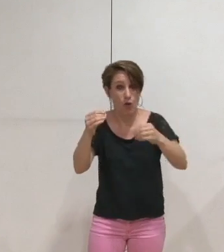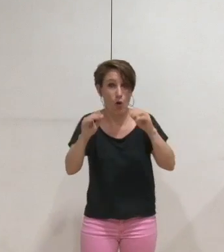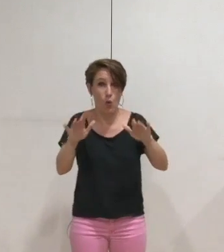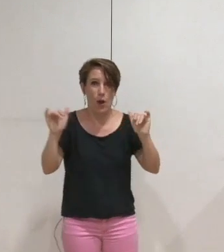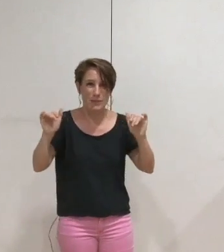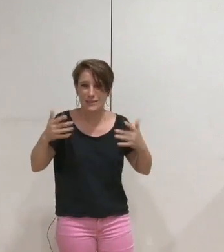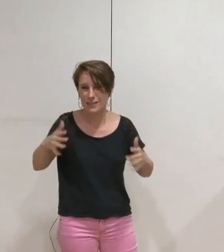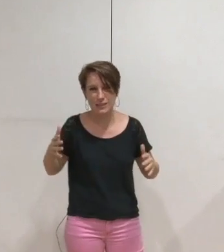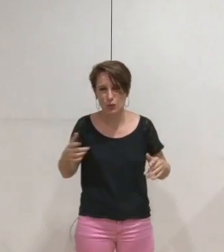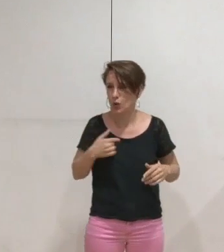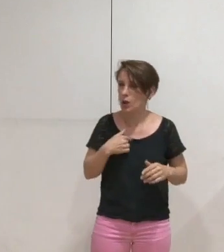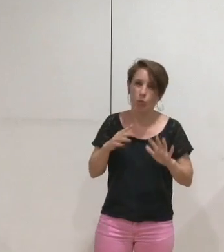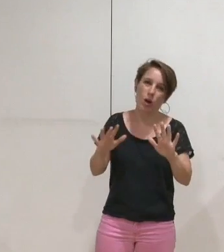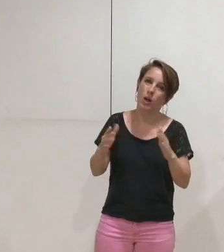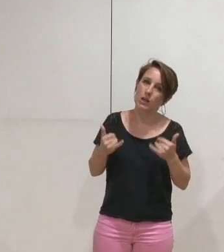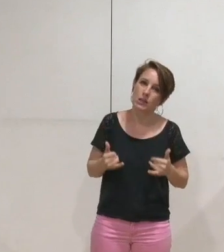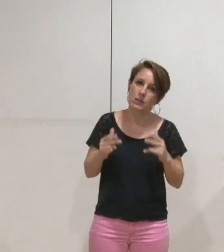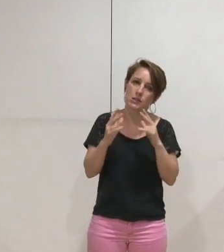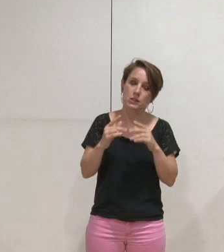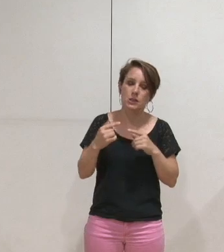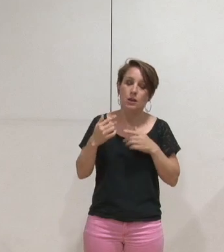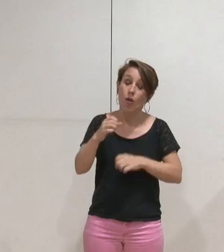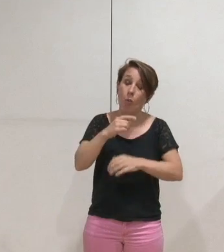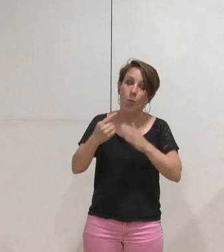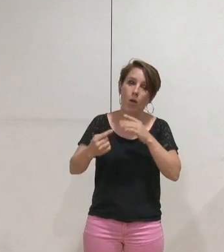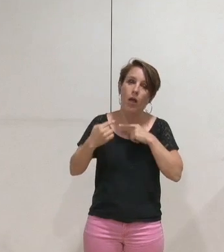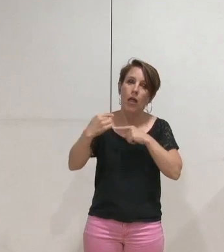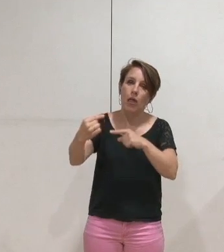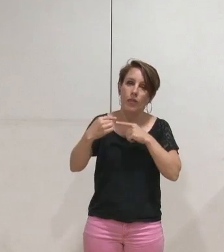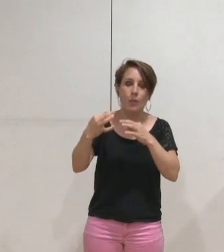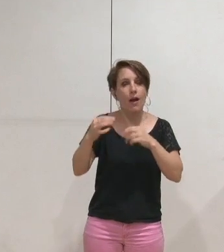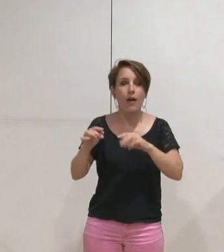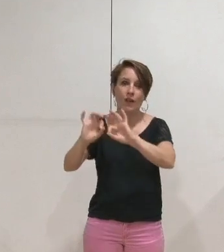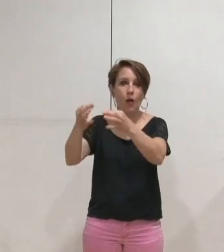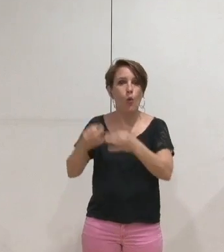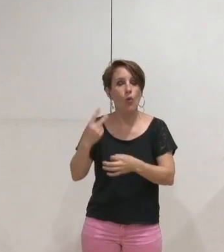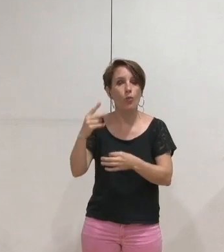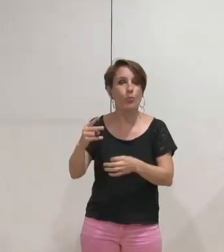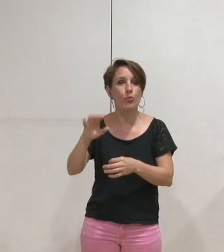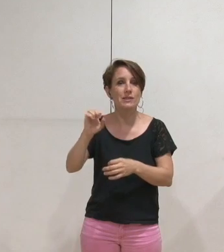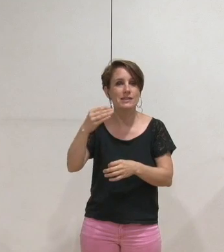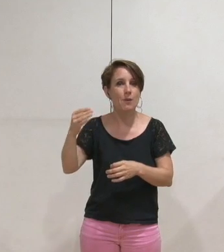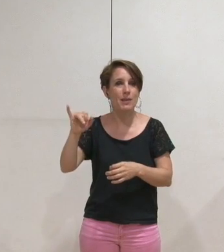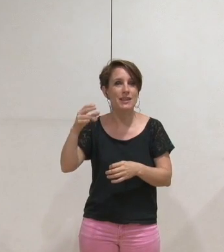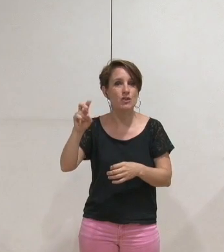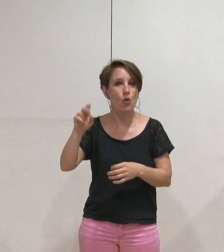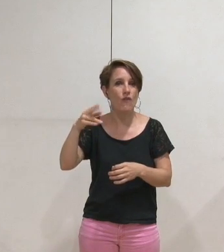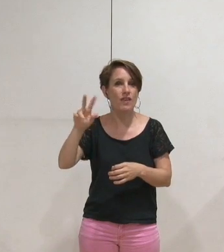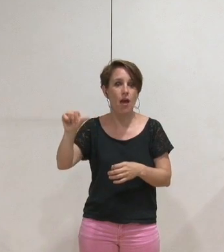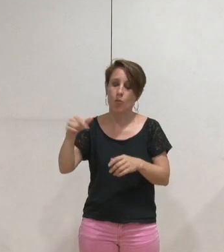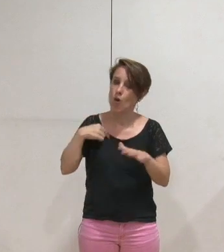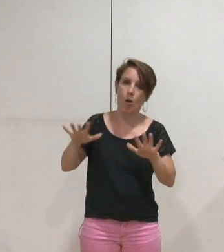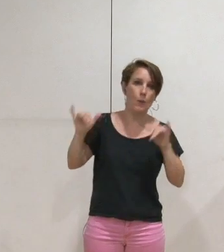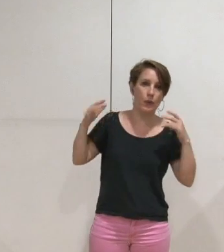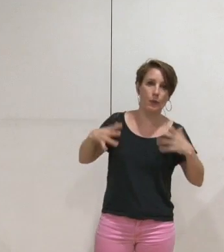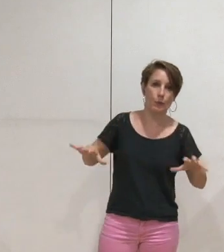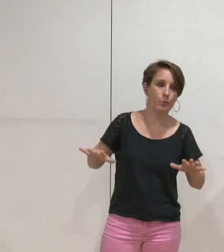et je vais pas faire ici le débat des comptes de la semovia alors madame Tavel peut-être pour un